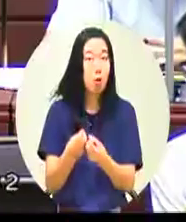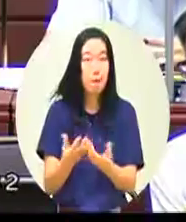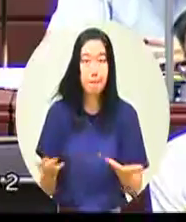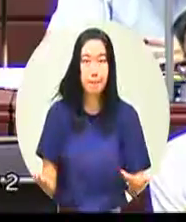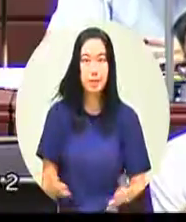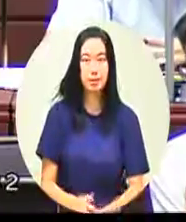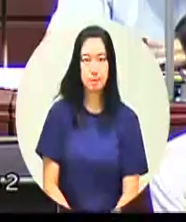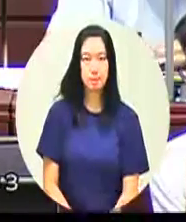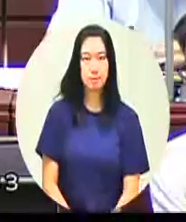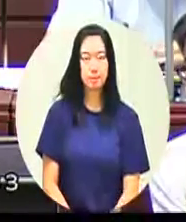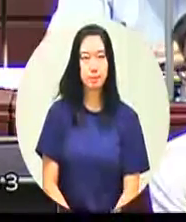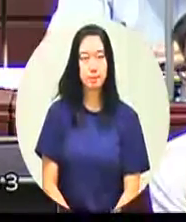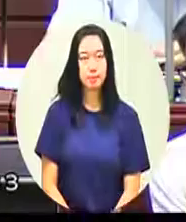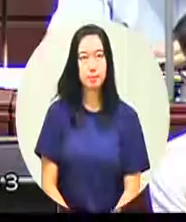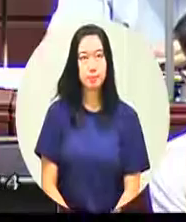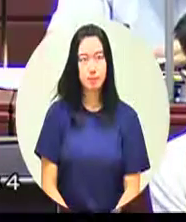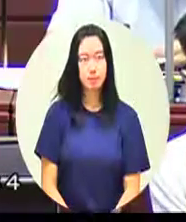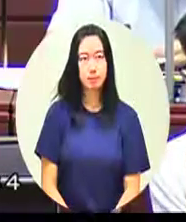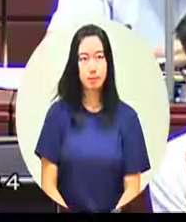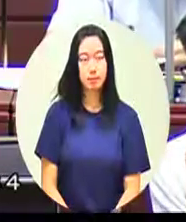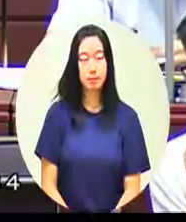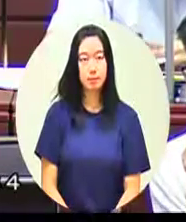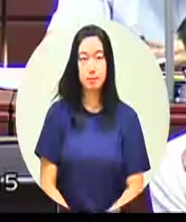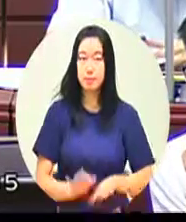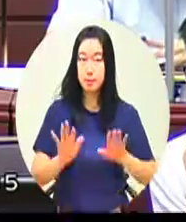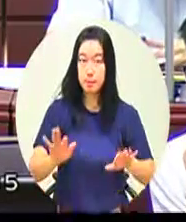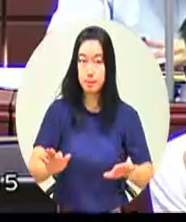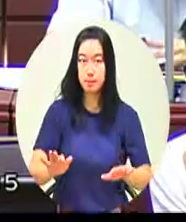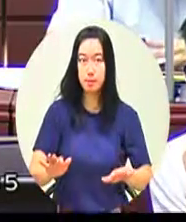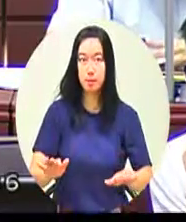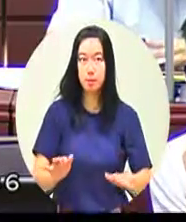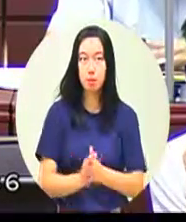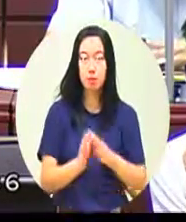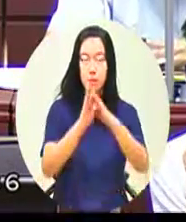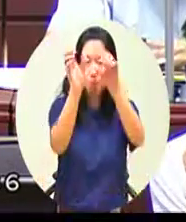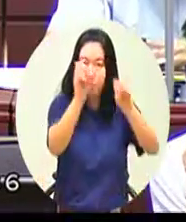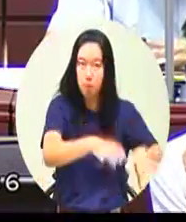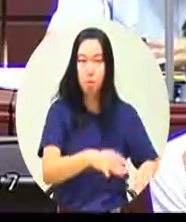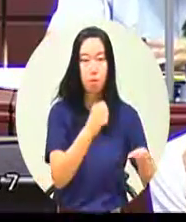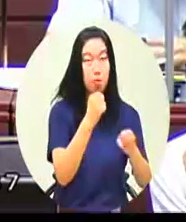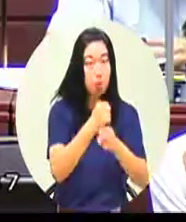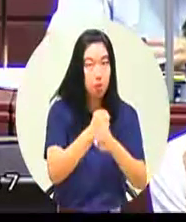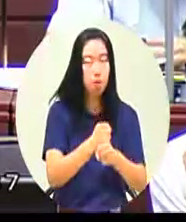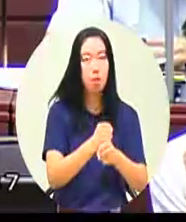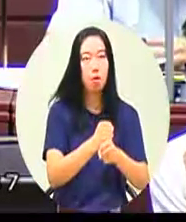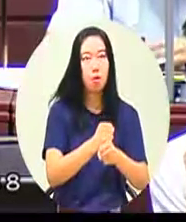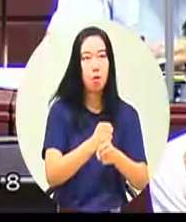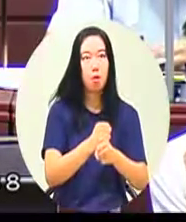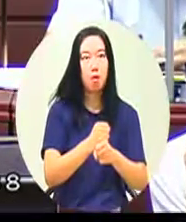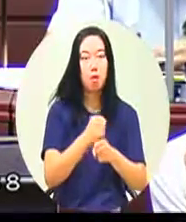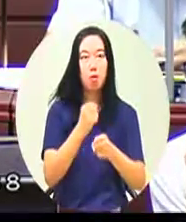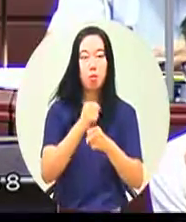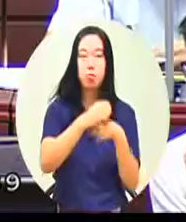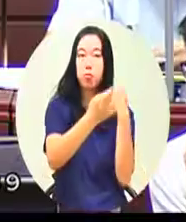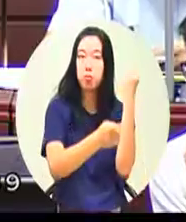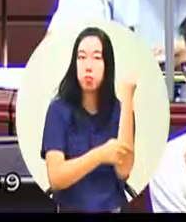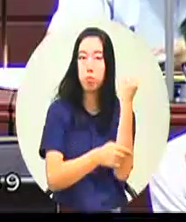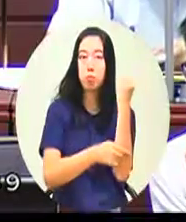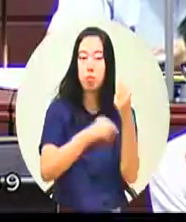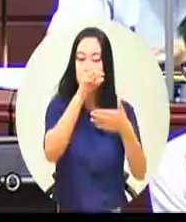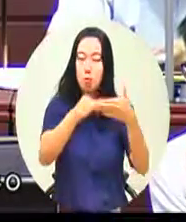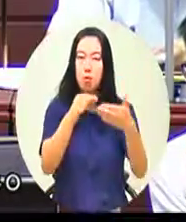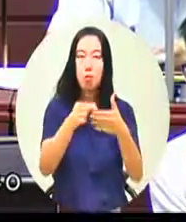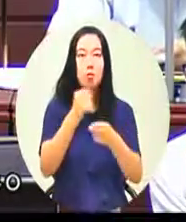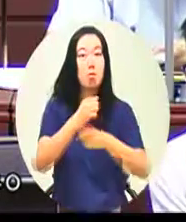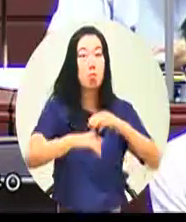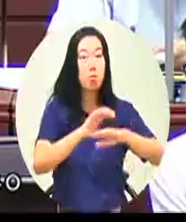谢主席，谢谢何言。我们现在所有的一个拆迁动作呢，都已经完成法律的程序，完成完的